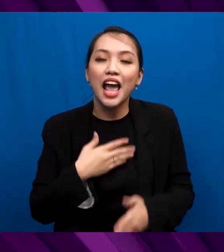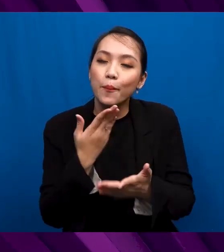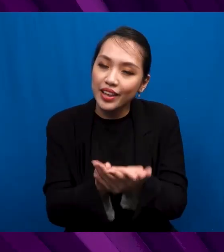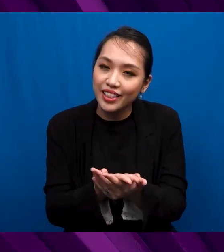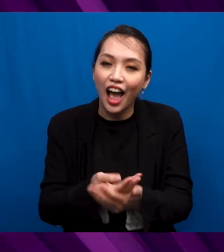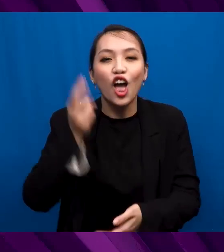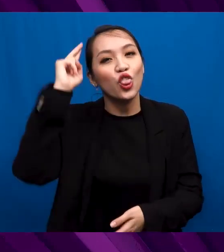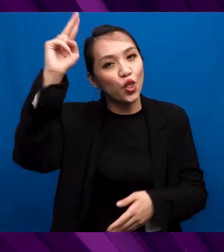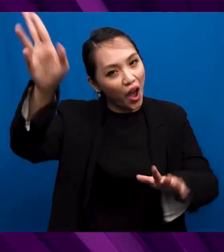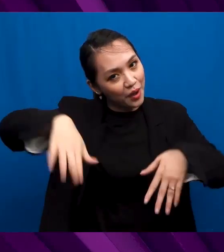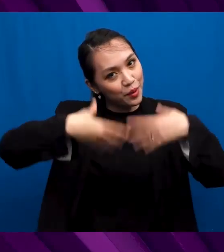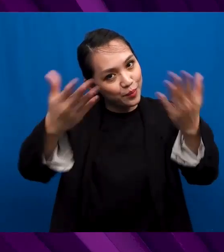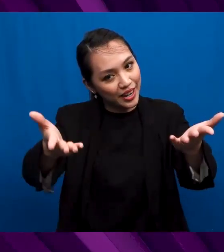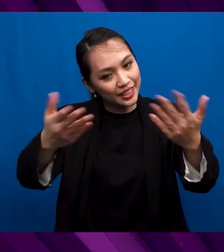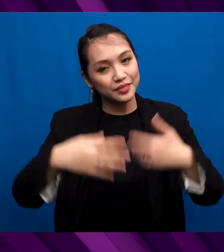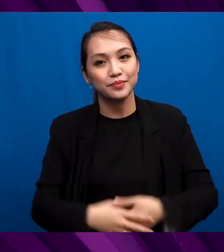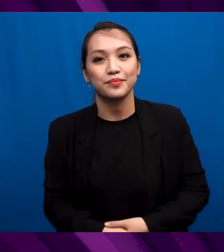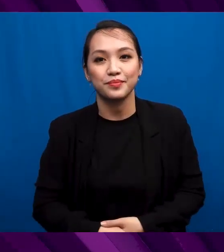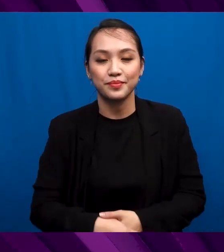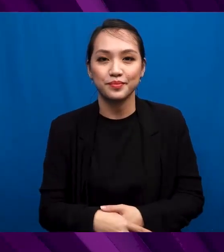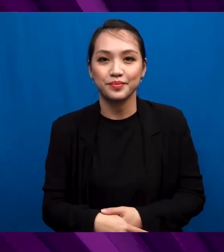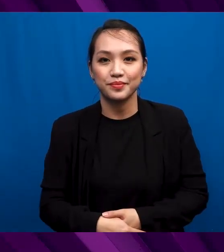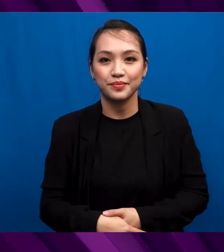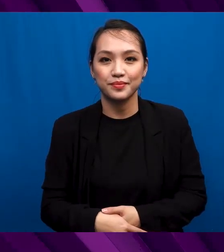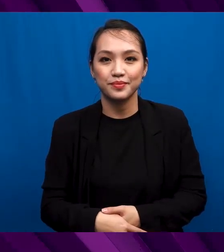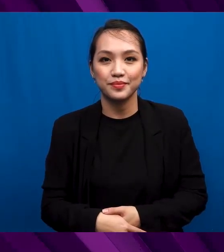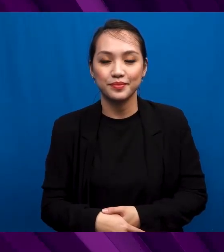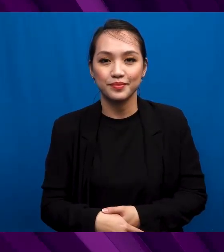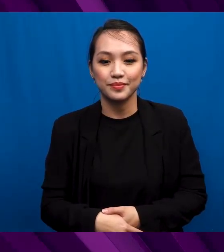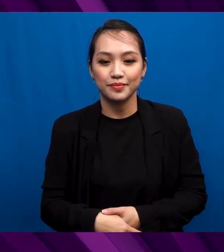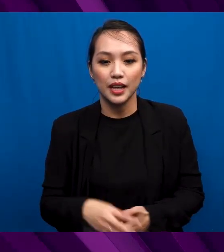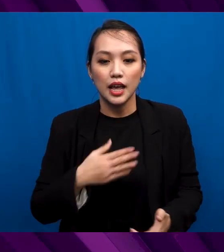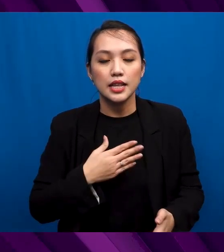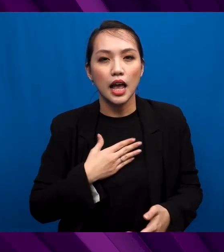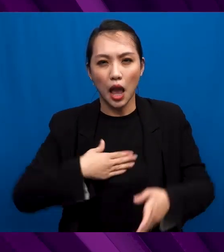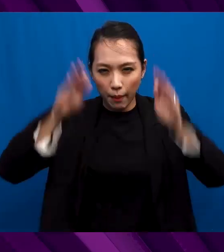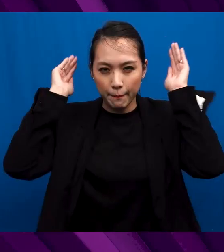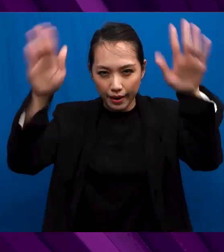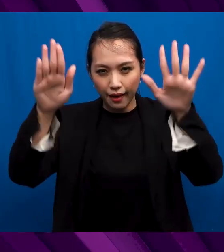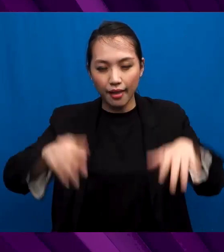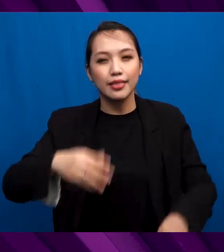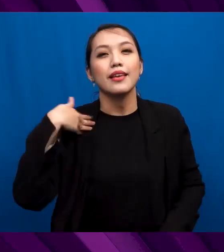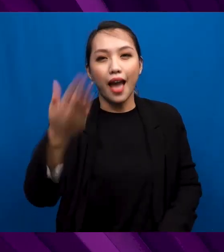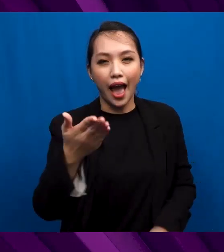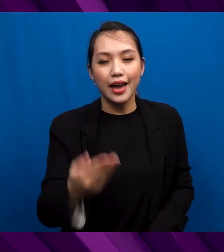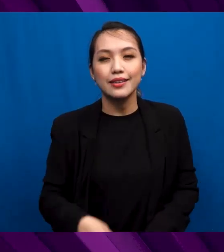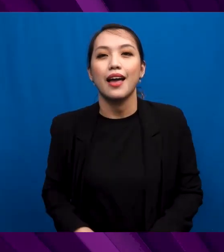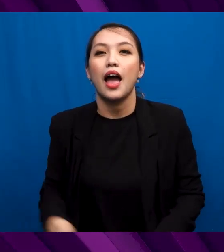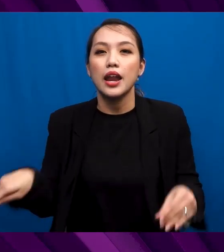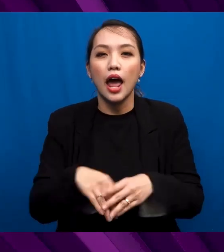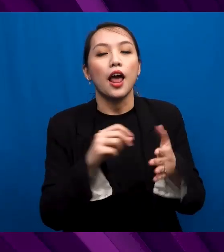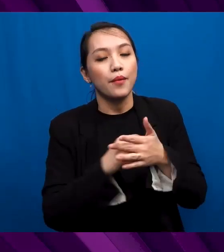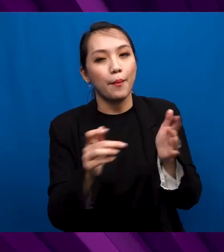Musa begini, otomatis mereka jadi begitu. Ya, saya berkati Anda juga di dalam nama Yesus Kristus seperti Musa memberkati umat